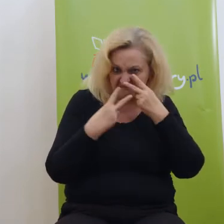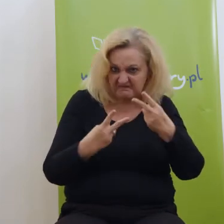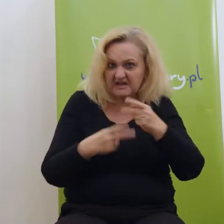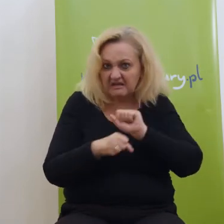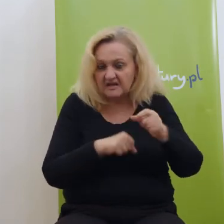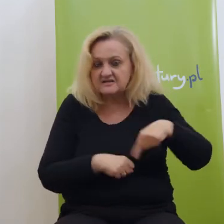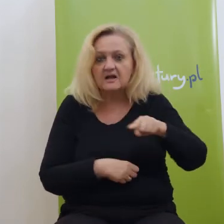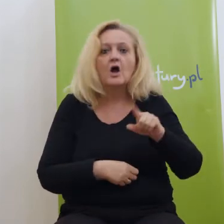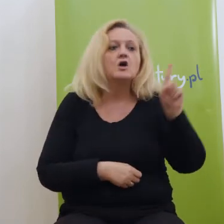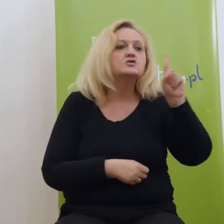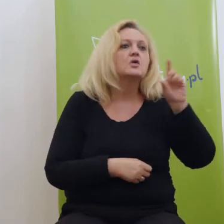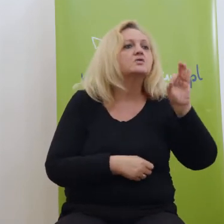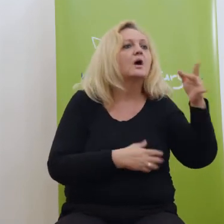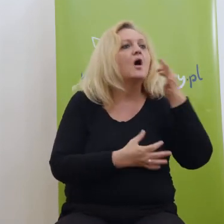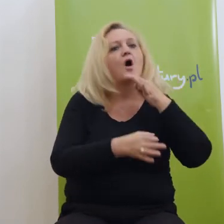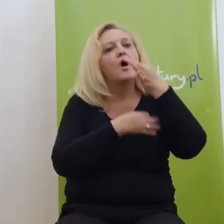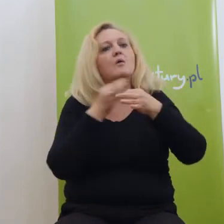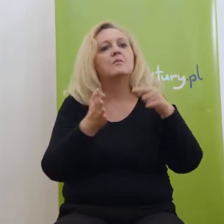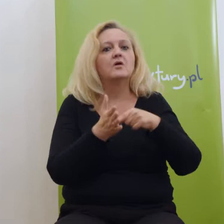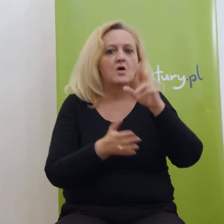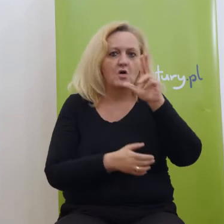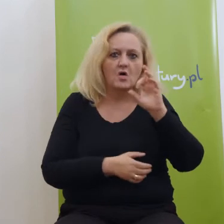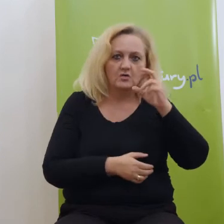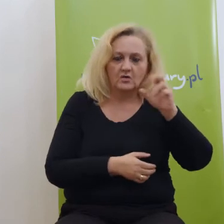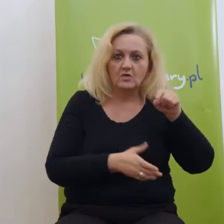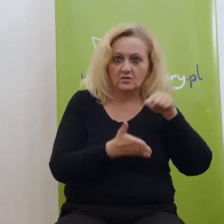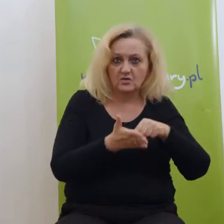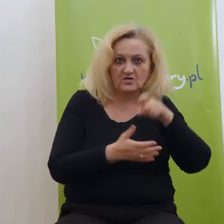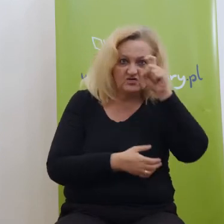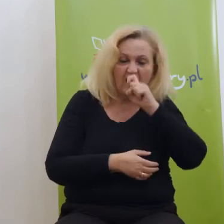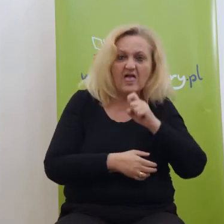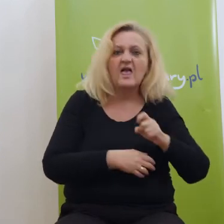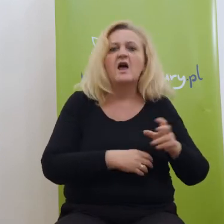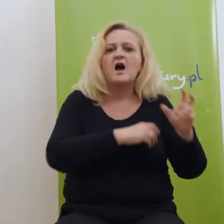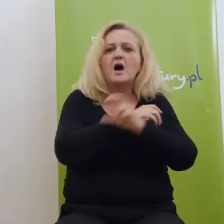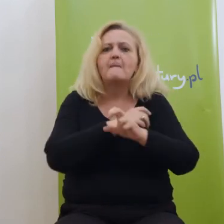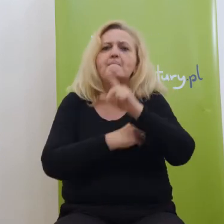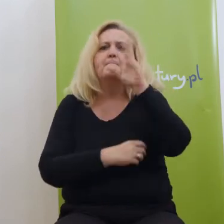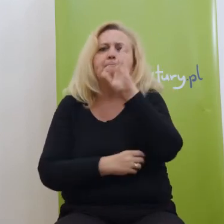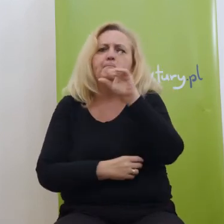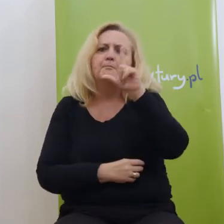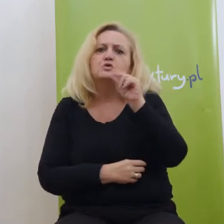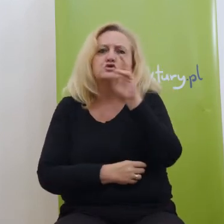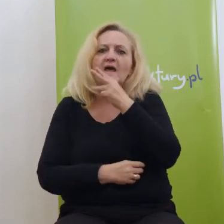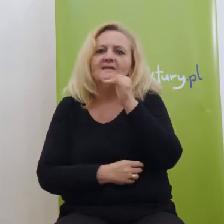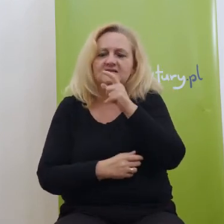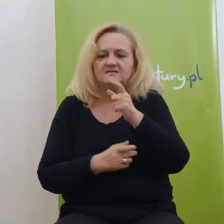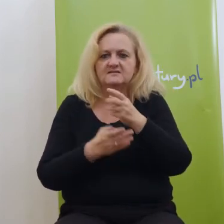mówisz, Zosia, że ten Konkol jest taki zły i on tę pszenicę tam zatruwa i tak dalej, ale Konkol